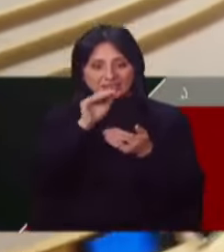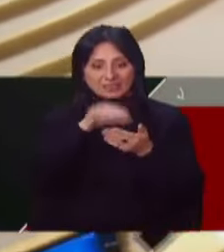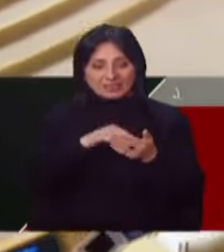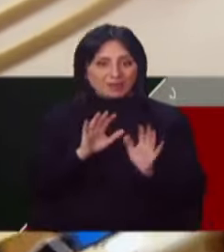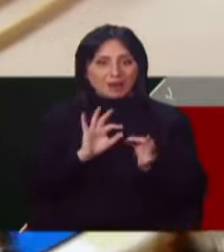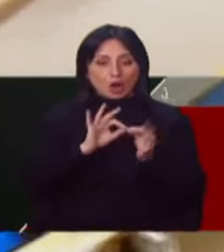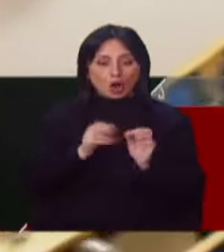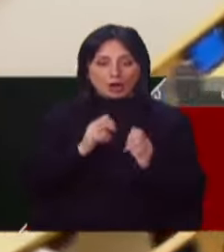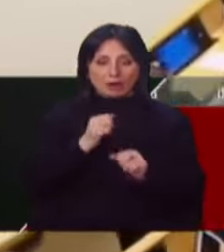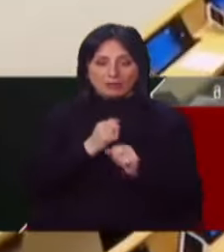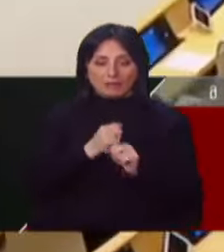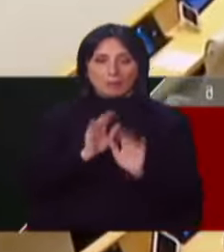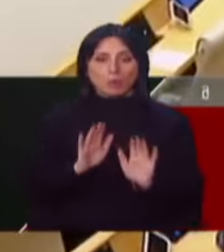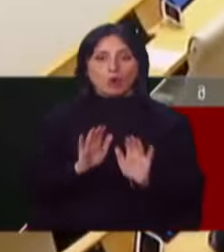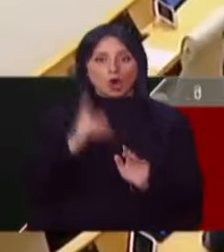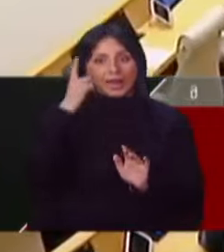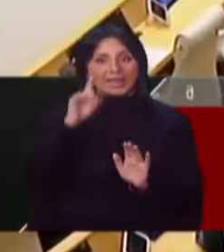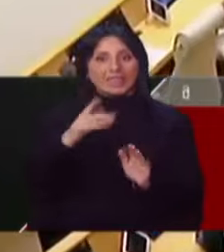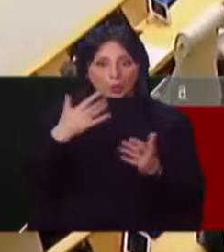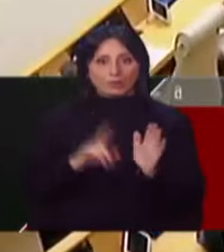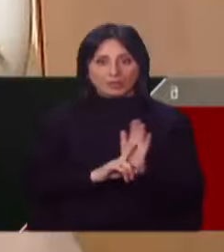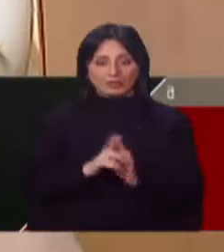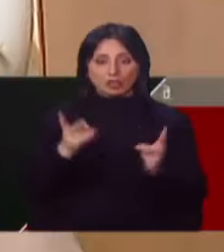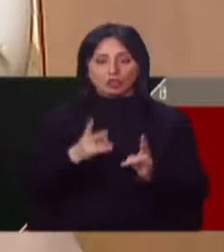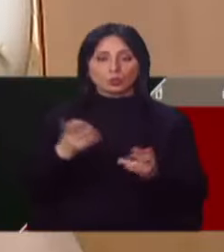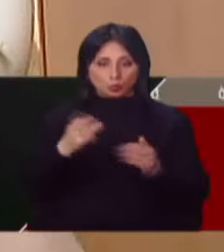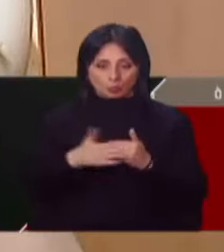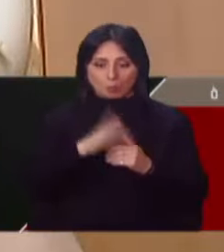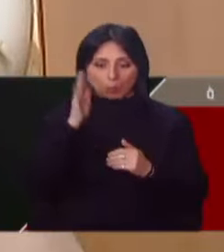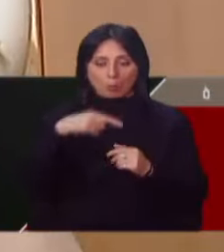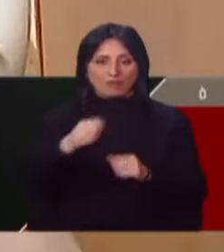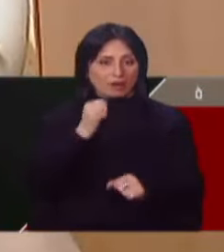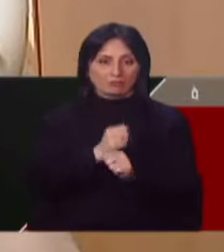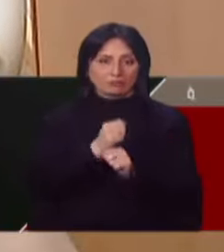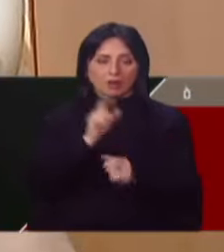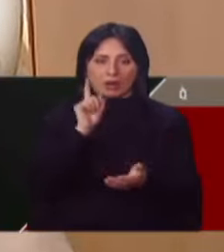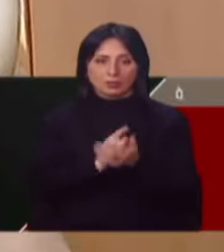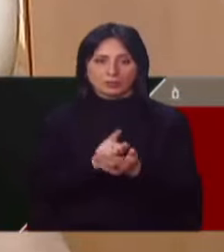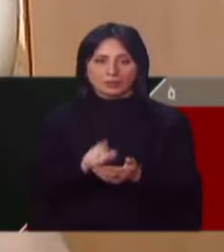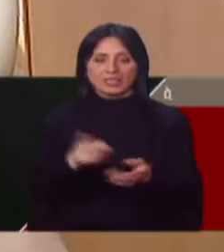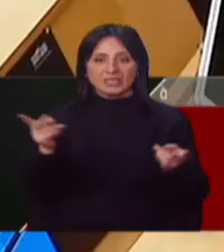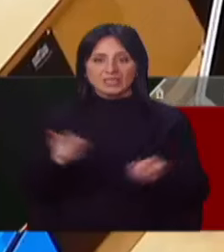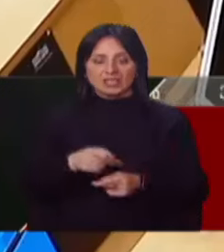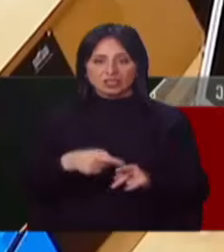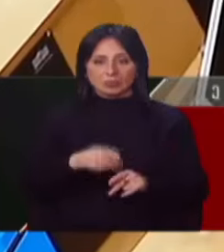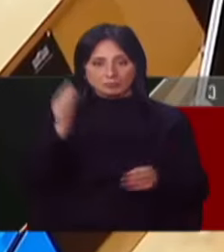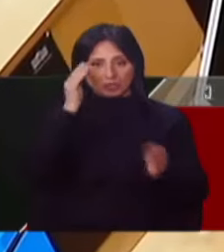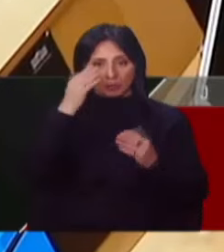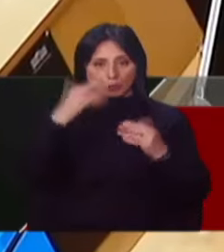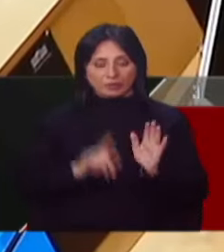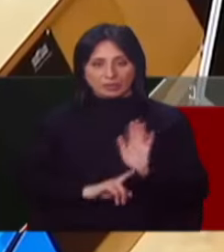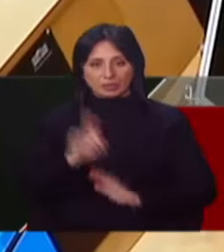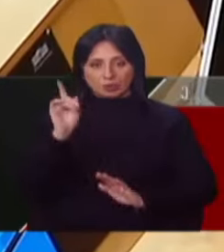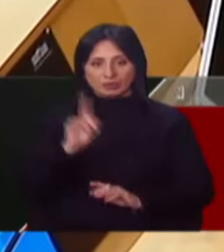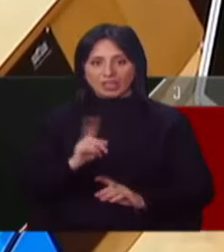თავს იკავებენ და ამბობენ, რომ ეს მხოლოდ იდეაა, რომლის საჭიროებაც ქვეყანას უახლოეს მომავალში აუცილებლად დაუდგება და საჭიროა, რომ ამაზე მსჯელობა უკვე